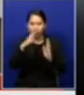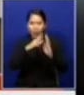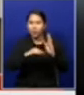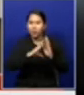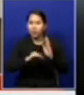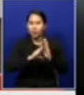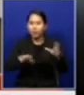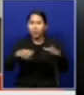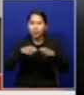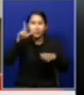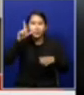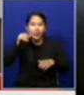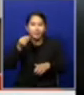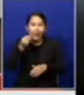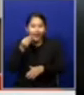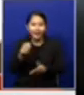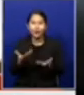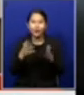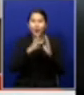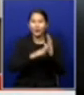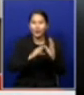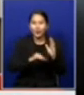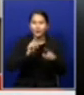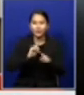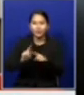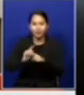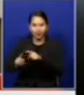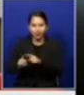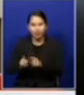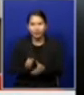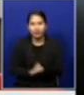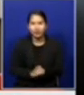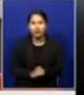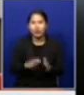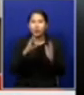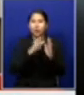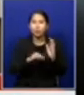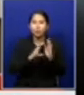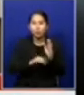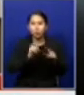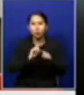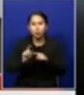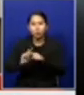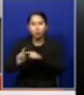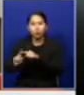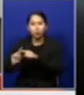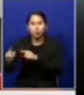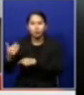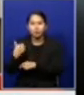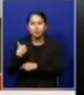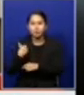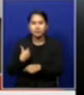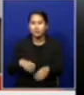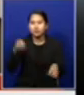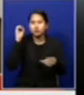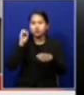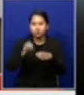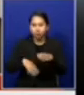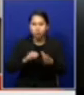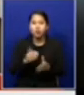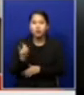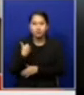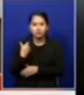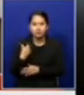กลุ่มแม่บ้านอบรมนู่นอบรมนี่อบรมนั่นอบรมมาสารพัดแล้วครับไม่ประสบผลสำเร็จแล้